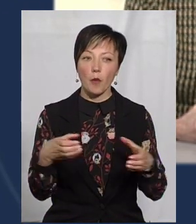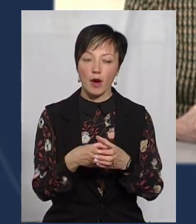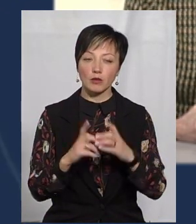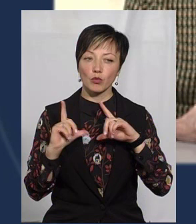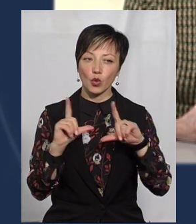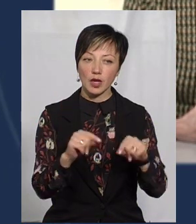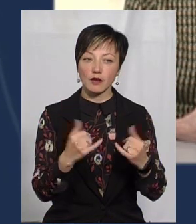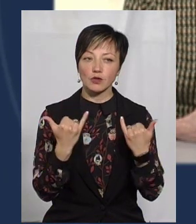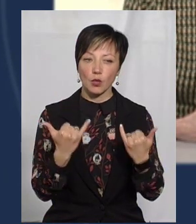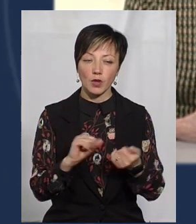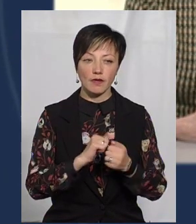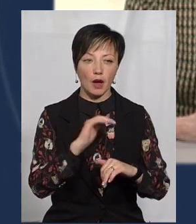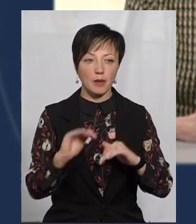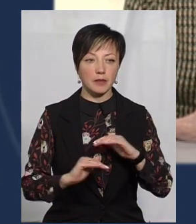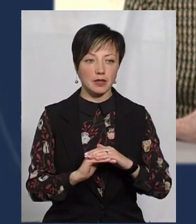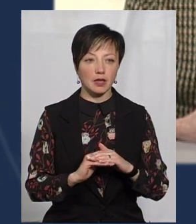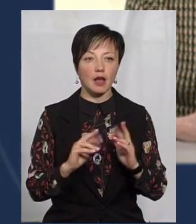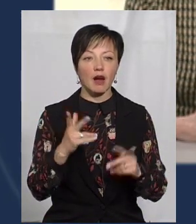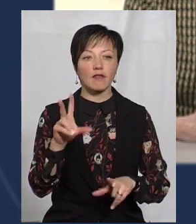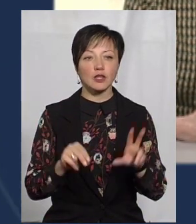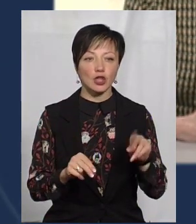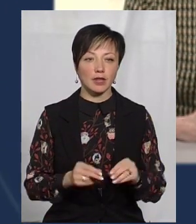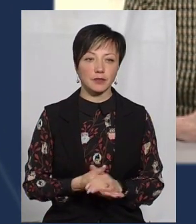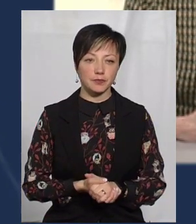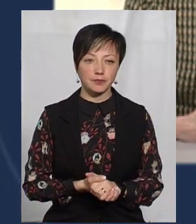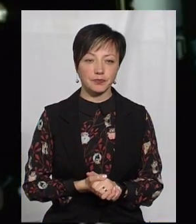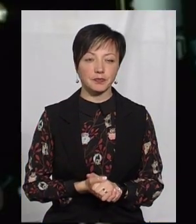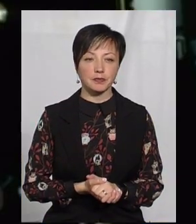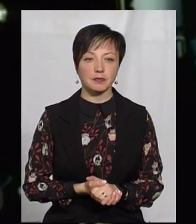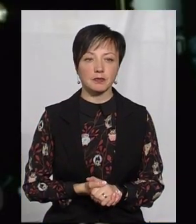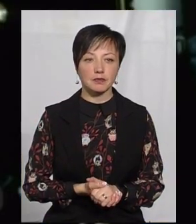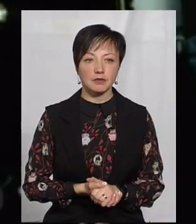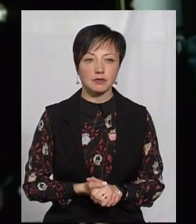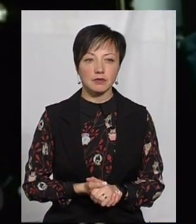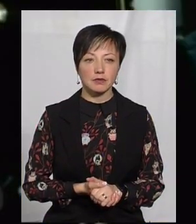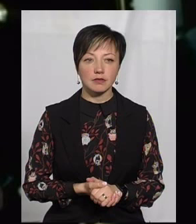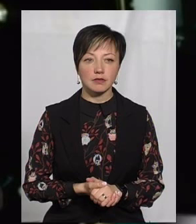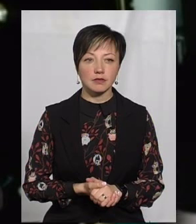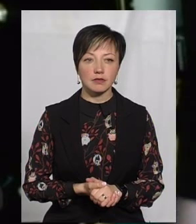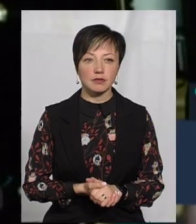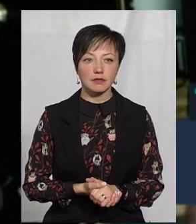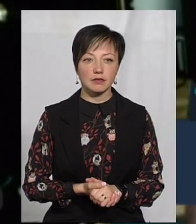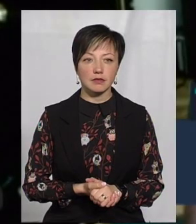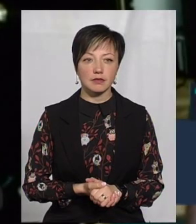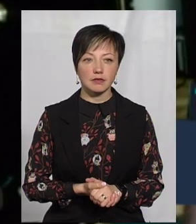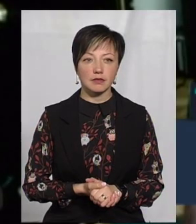командою поїхав таки сьогодні у Кам'янець? Як ви вважаєте? Ви знаєте, да, ну, давайте